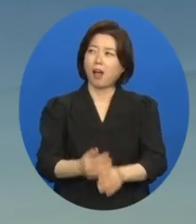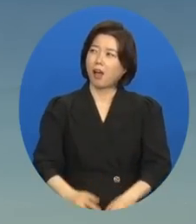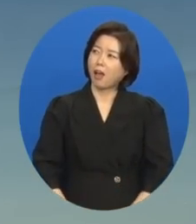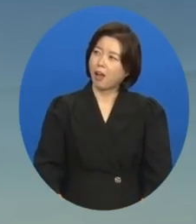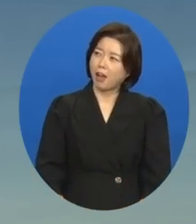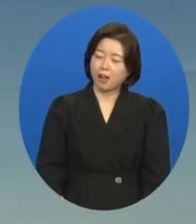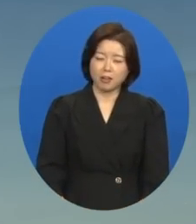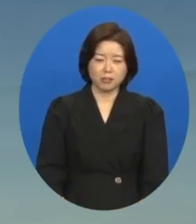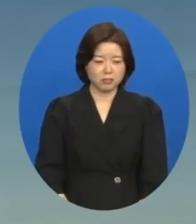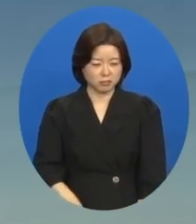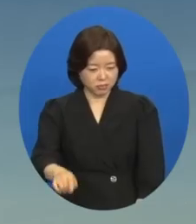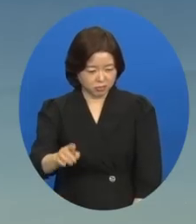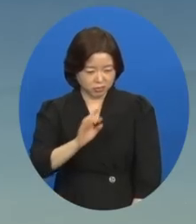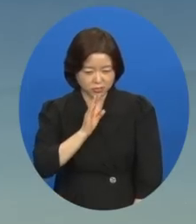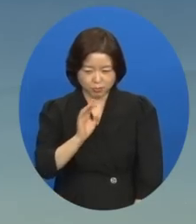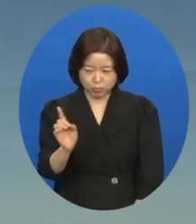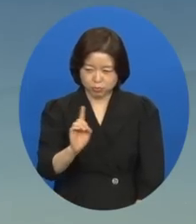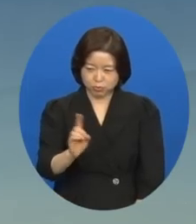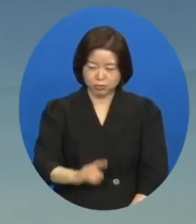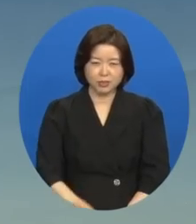아니, 그래도 그렇지 말이야, 이거.